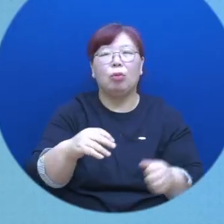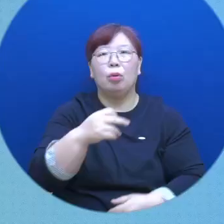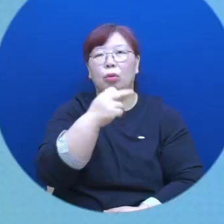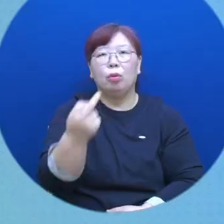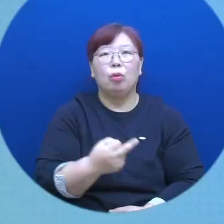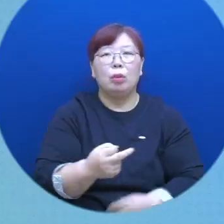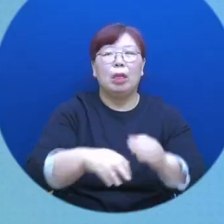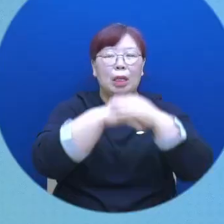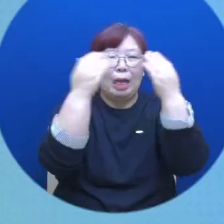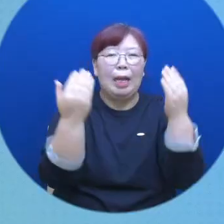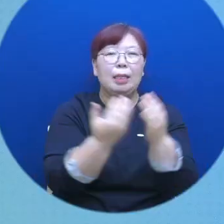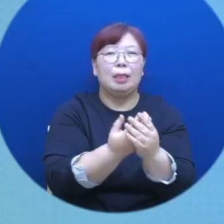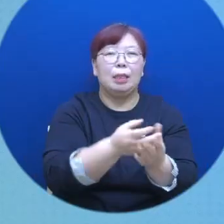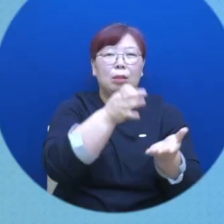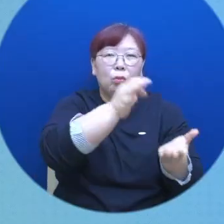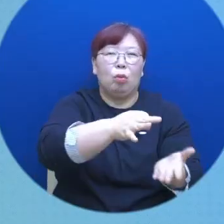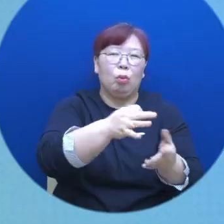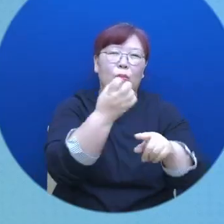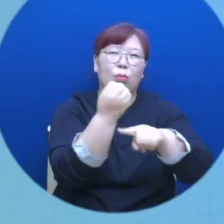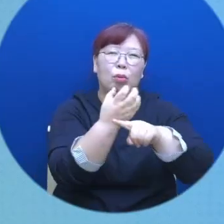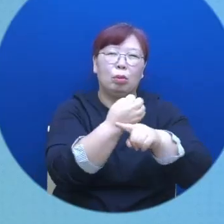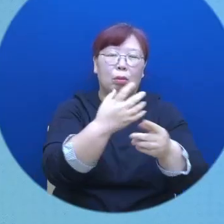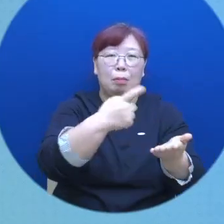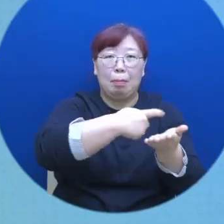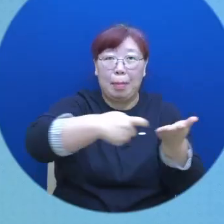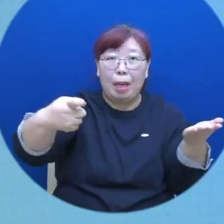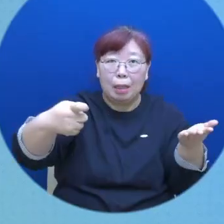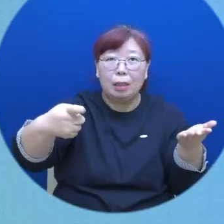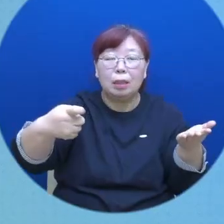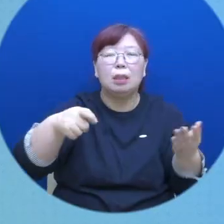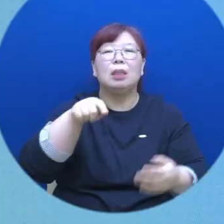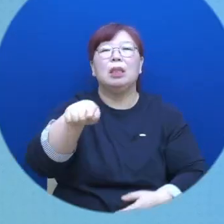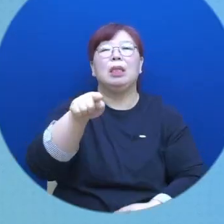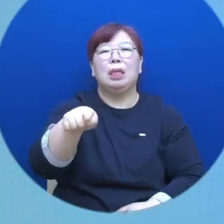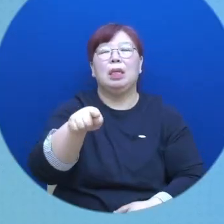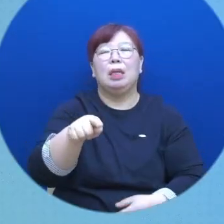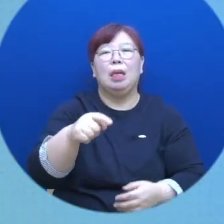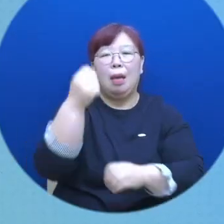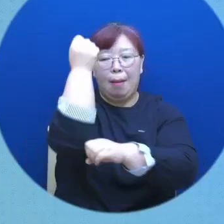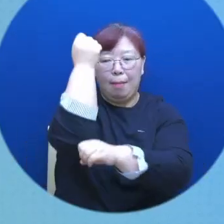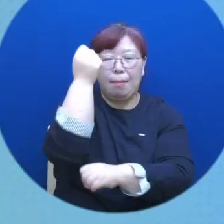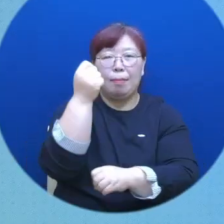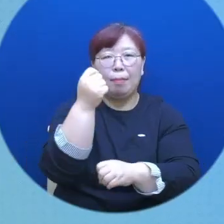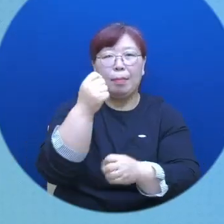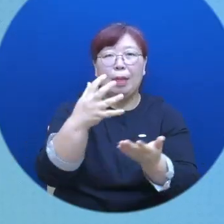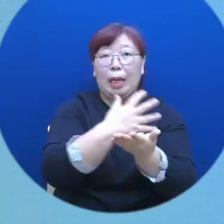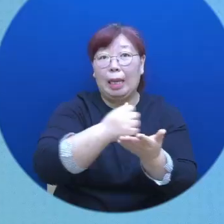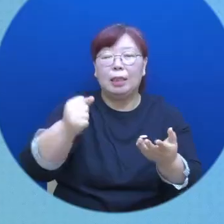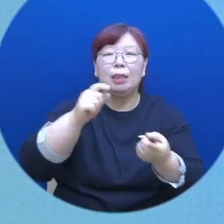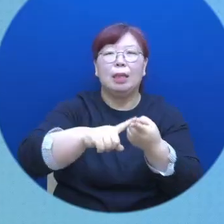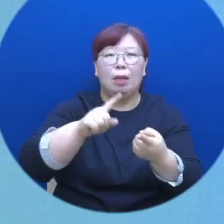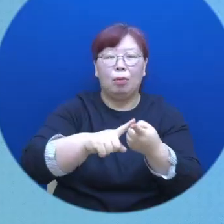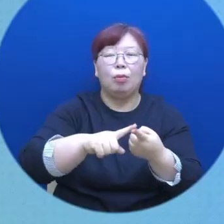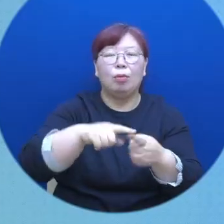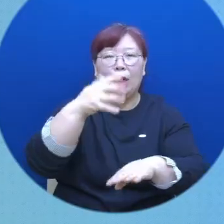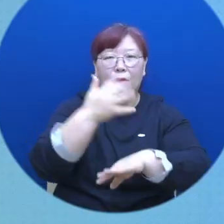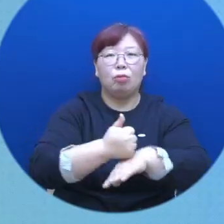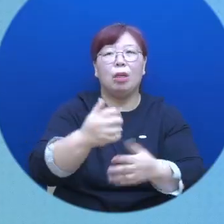금은 보화 다 빼앗았지. 거기에 대한 내가 뿌린 대로 거두게 해줄게. 그리고는